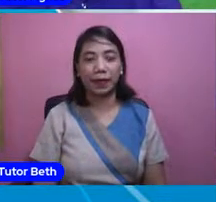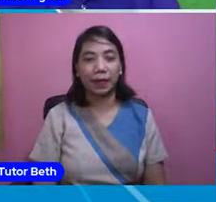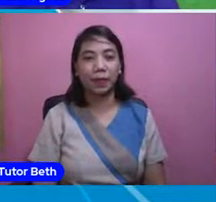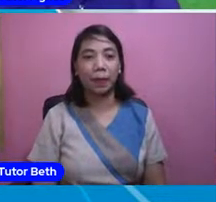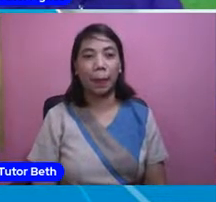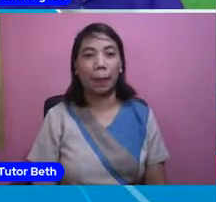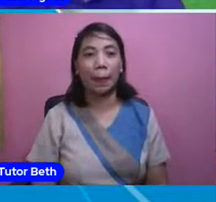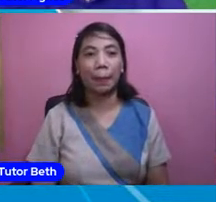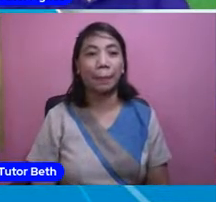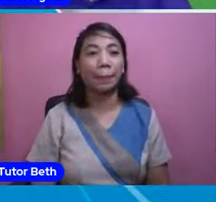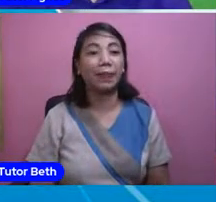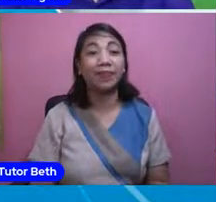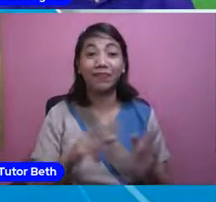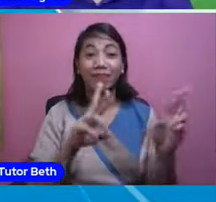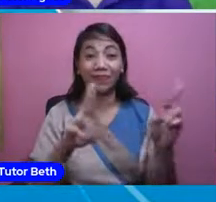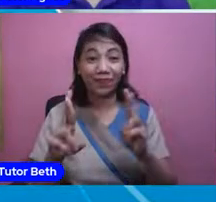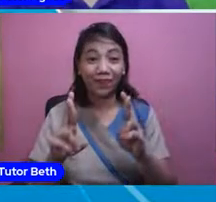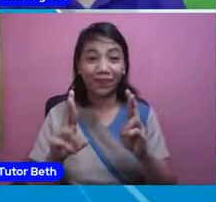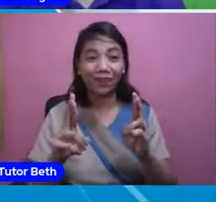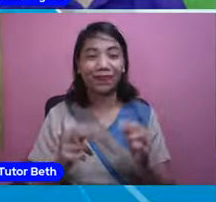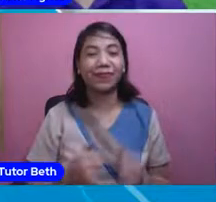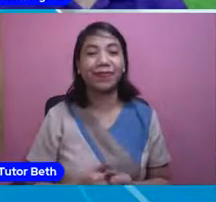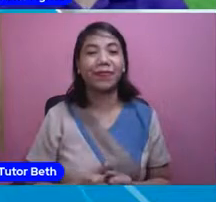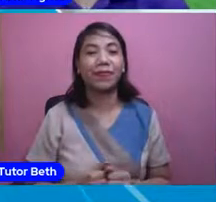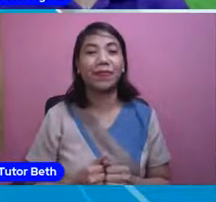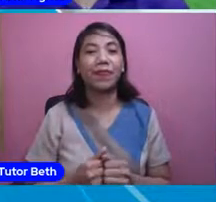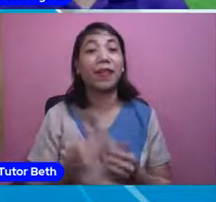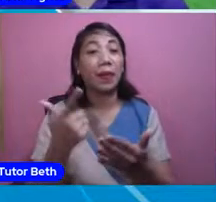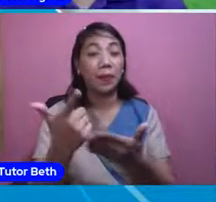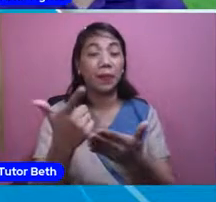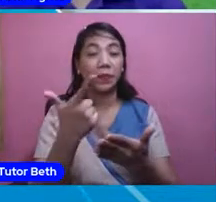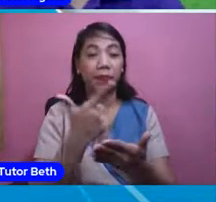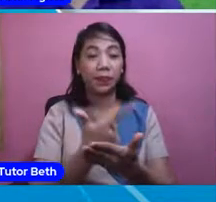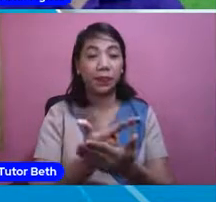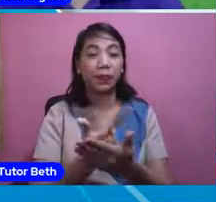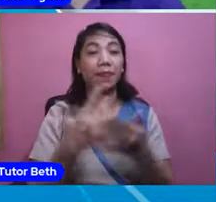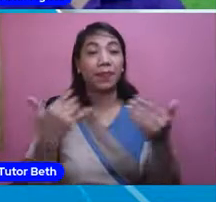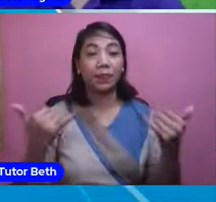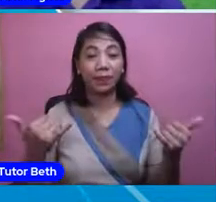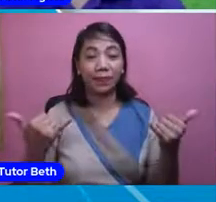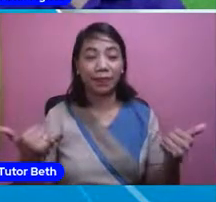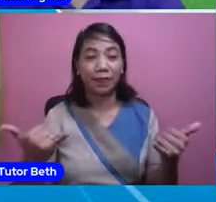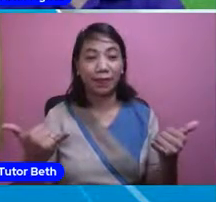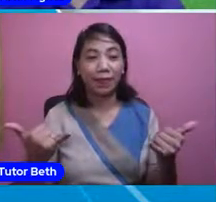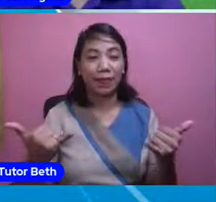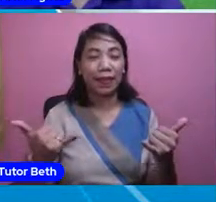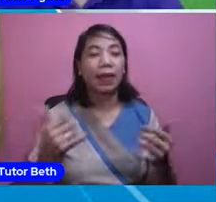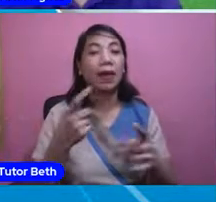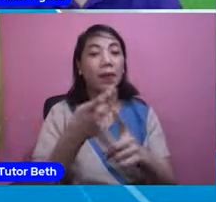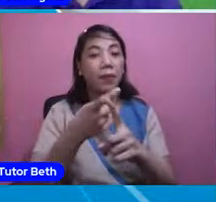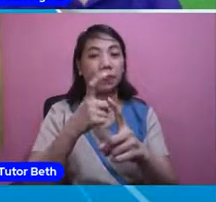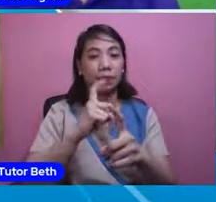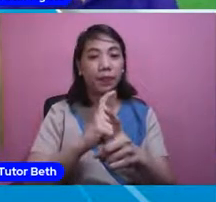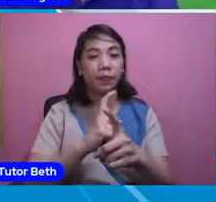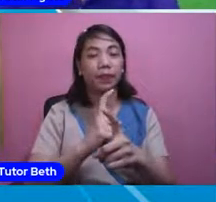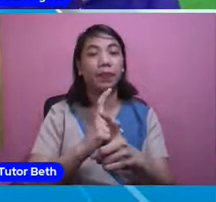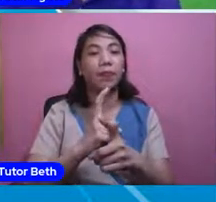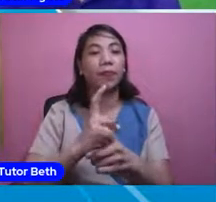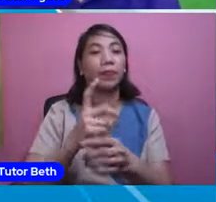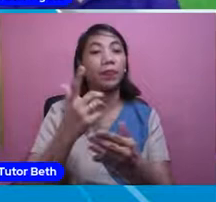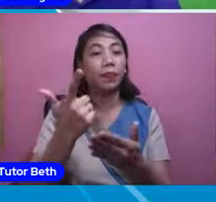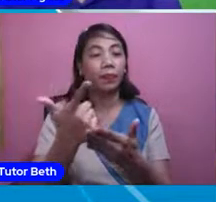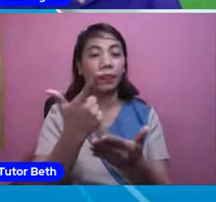Okay, handa na ba? Okay, ang lesson po natin ngayon ay nagmula sa araling ng